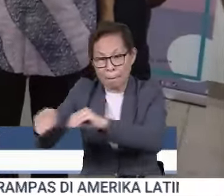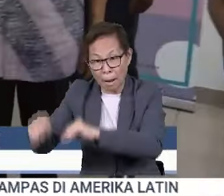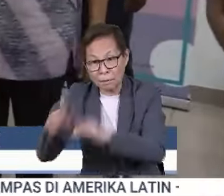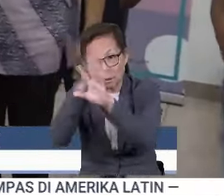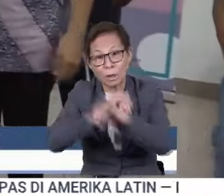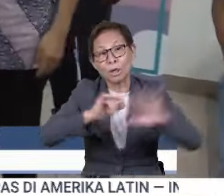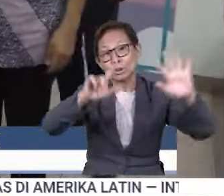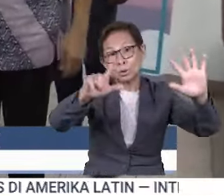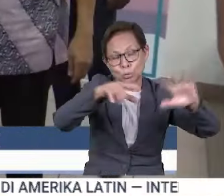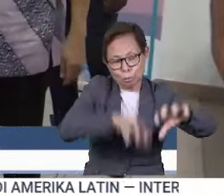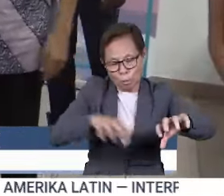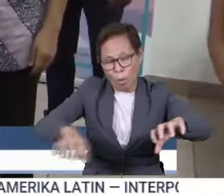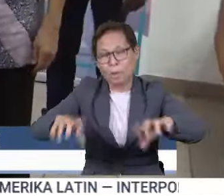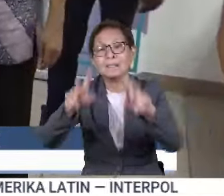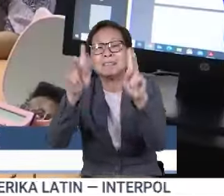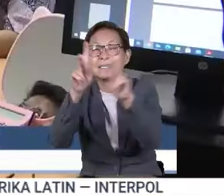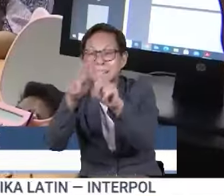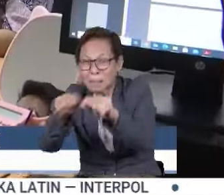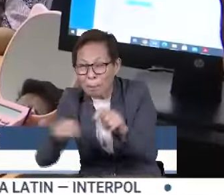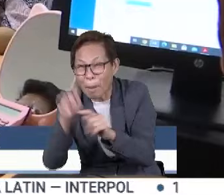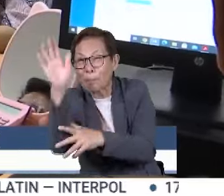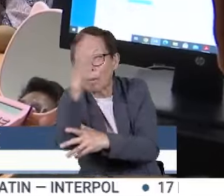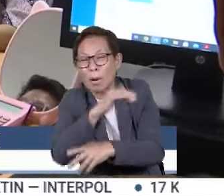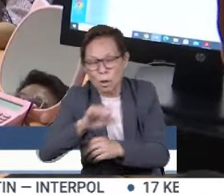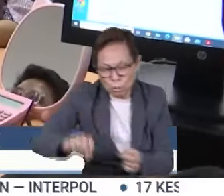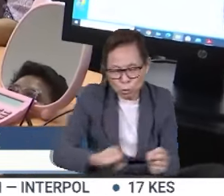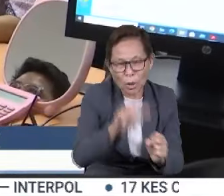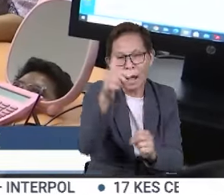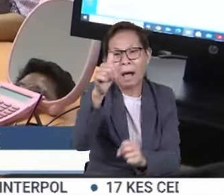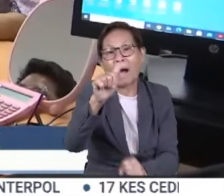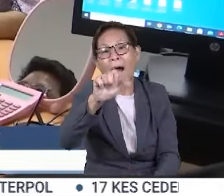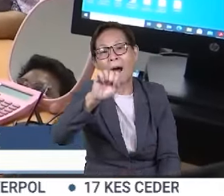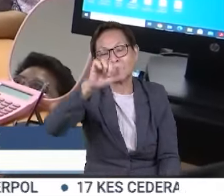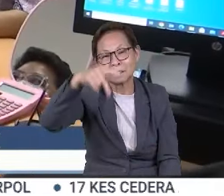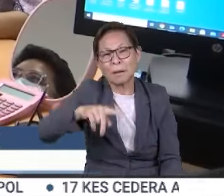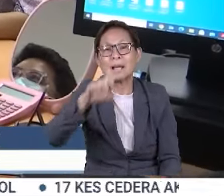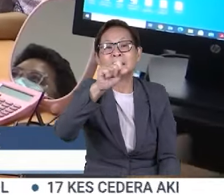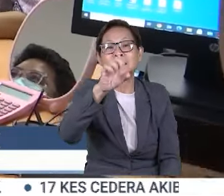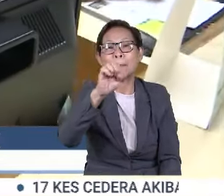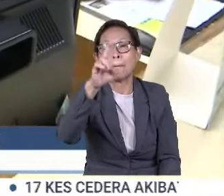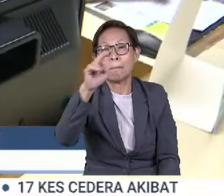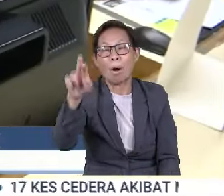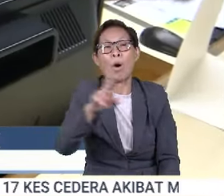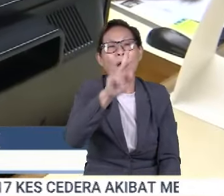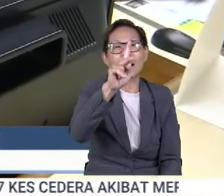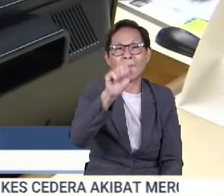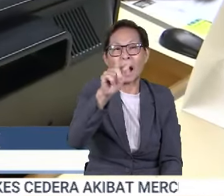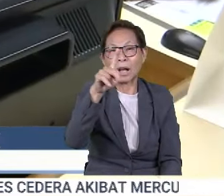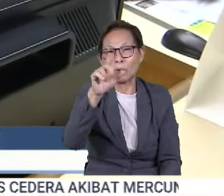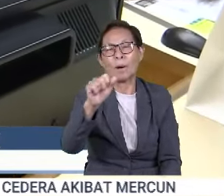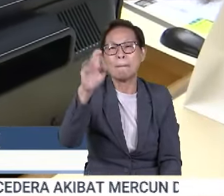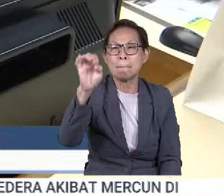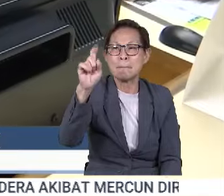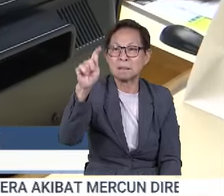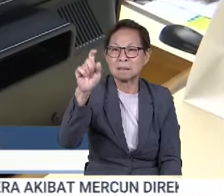7 lokasi di kawasan pedalaman iaitu di Sungai Asap, Sebauh, Tatau, Pakan, Kabung, Beluru dan Berkenu. Dato'